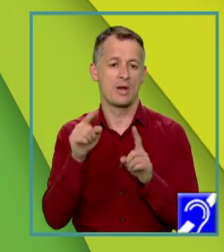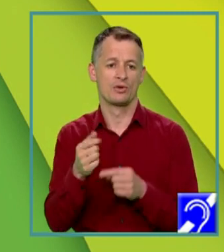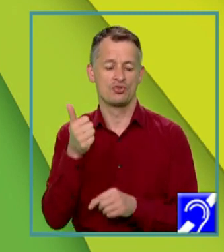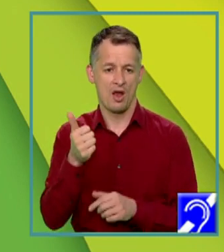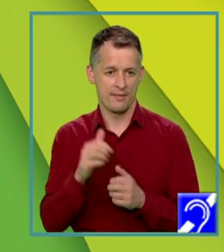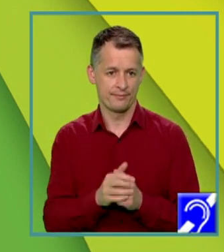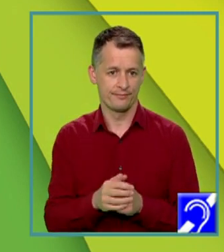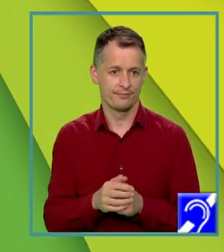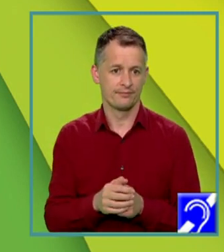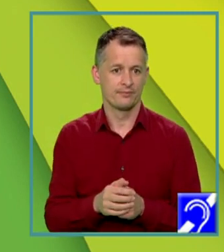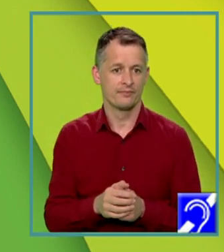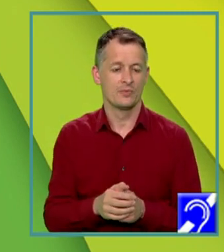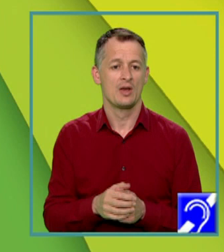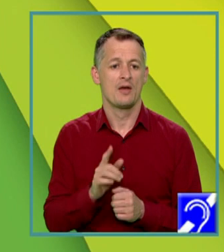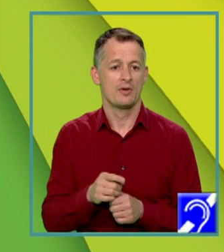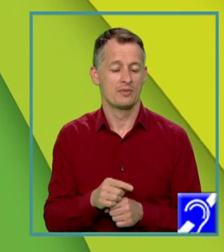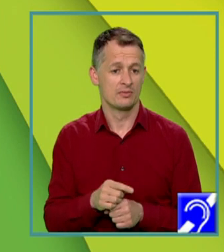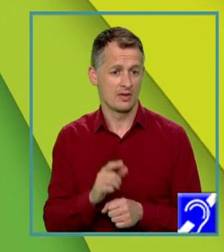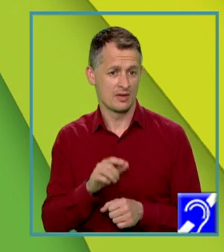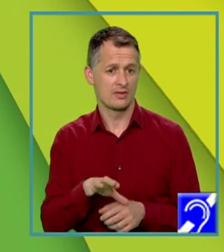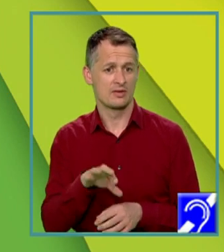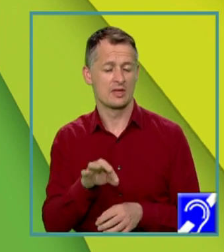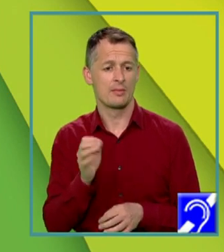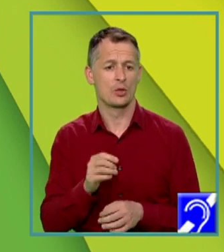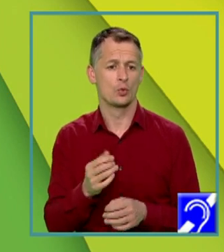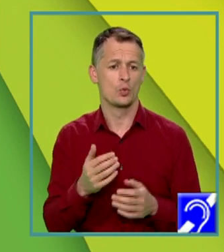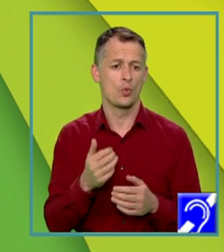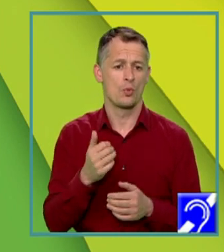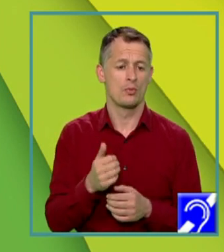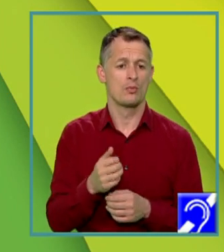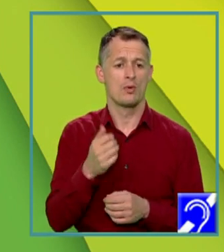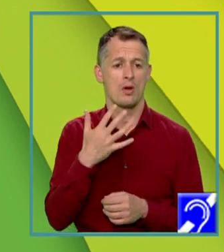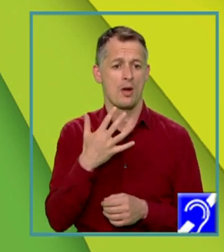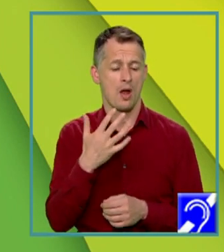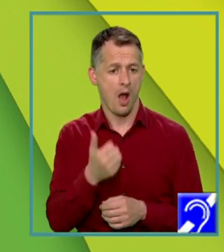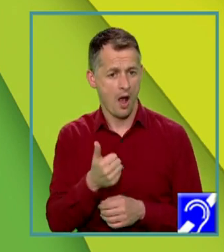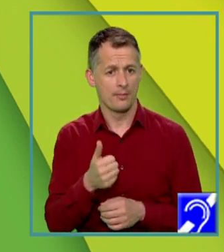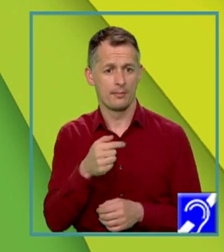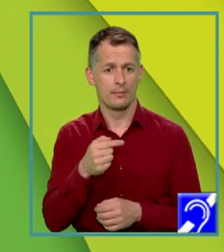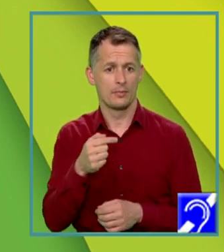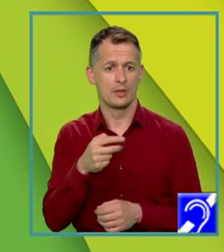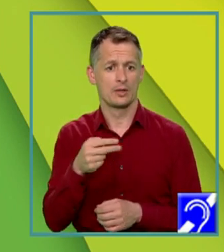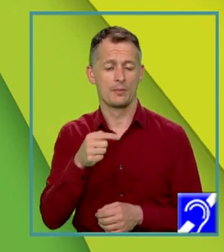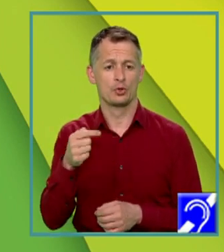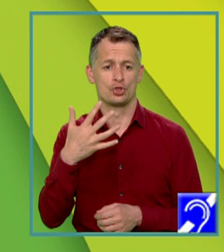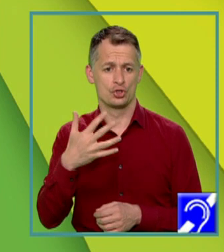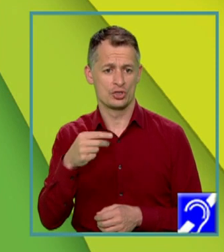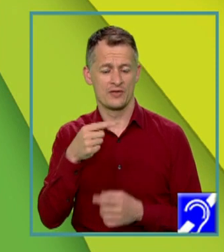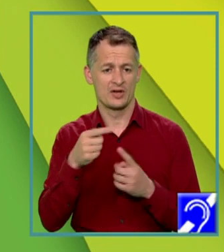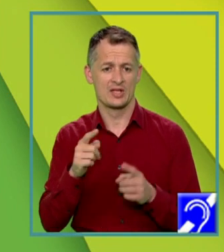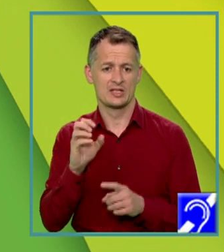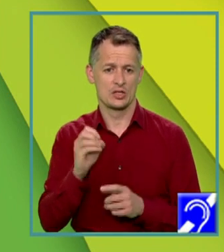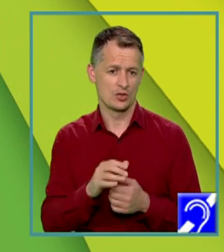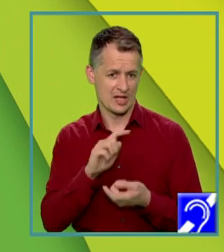avem determinantul matricei A egal cu minus 5 diferit de zero deci matricea a este inversabilă